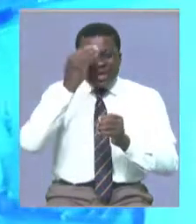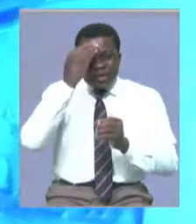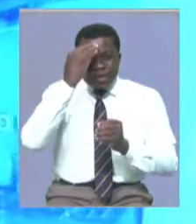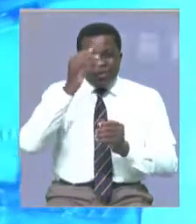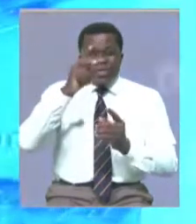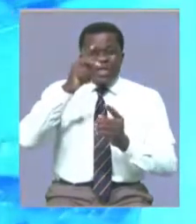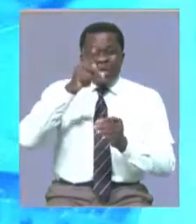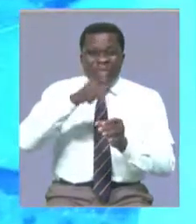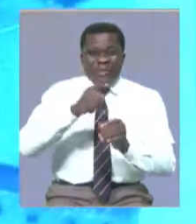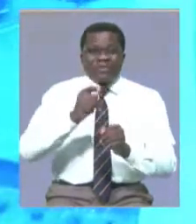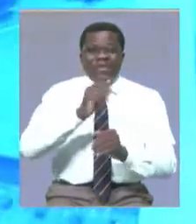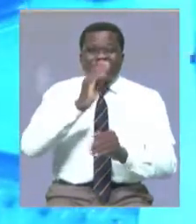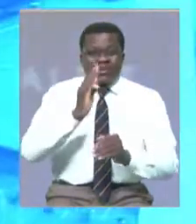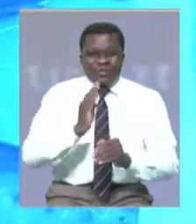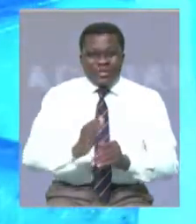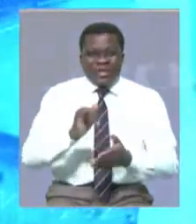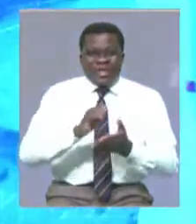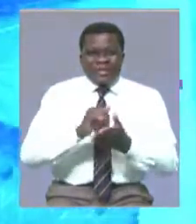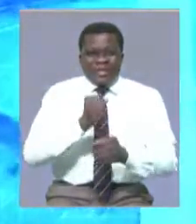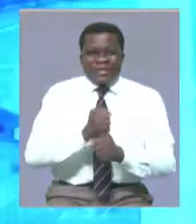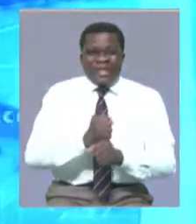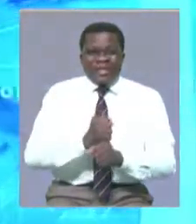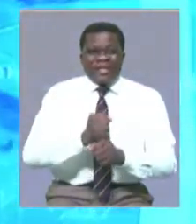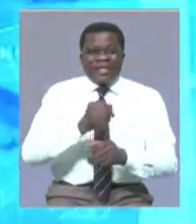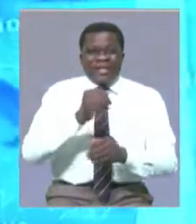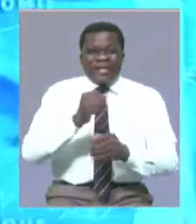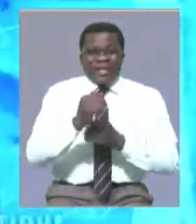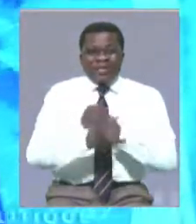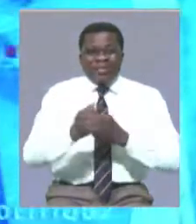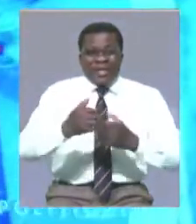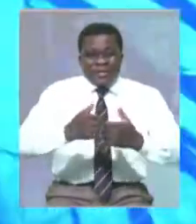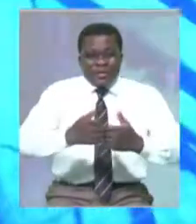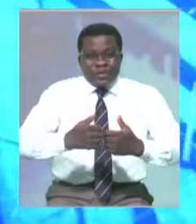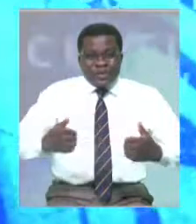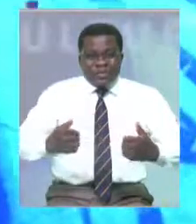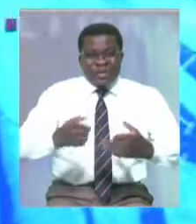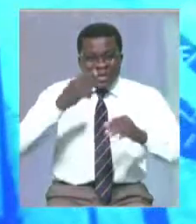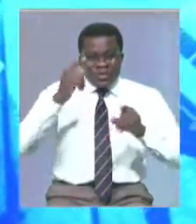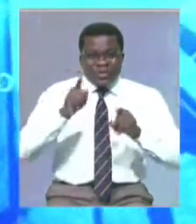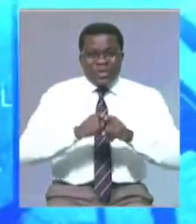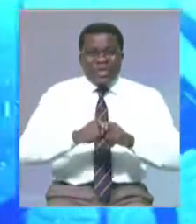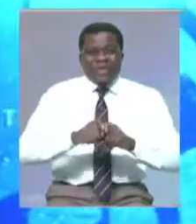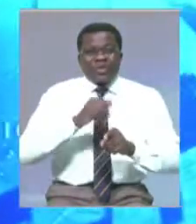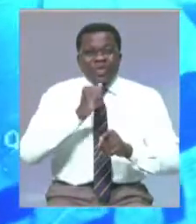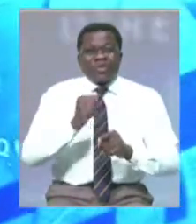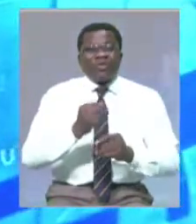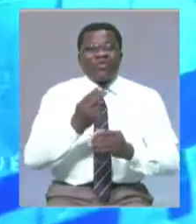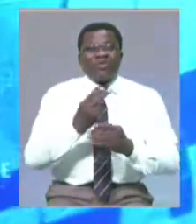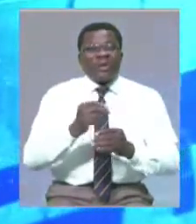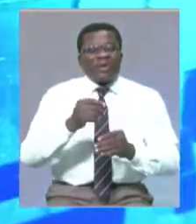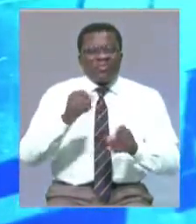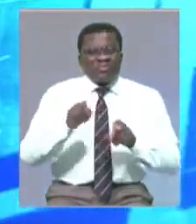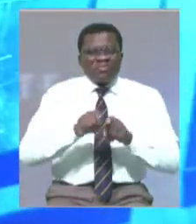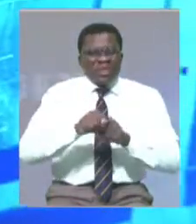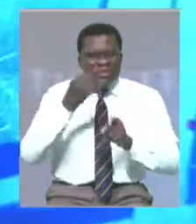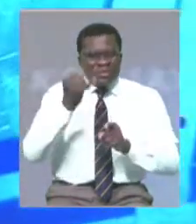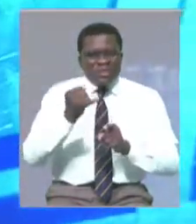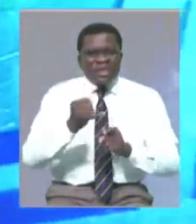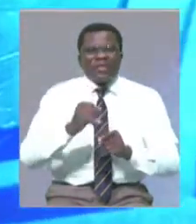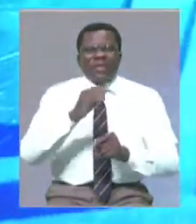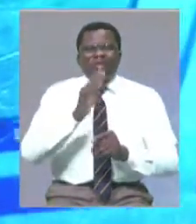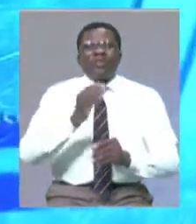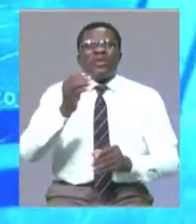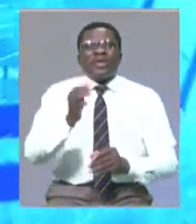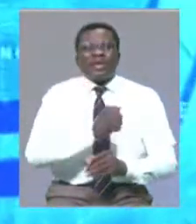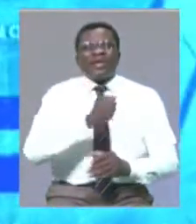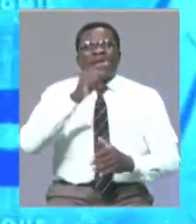effective du Bénin. Cette année, les pays se sont séparés sur un accord qui ne fait pas l'unanimité, mais que gagne le Bénin qui